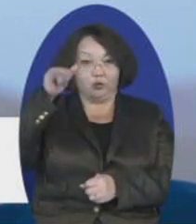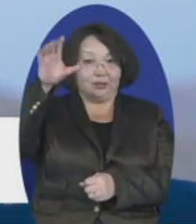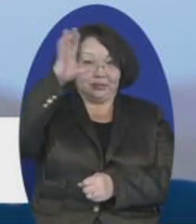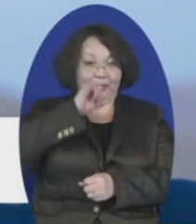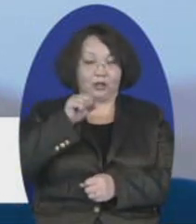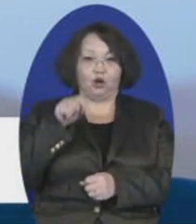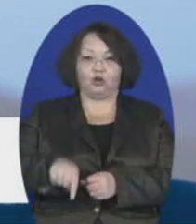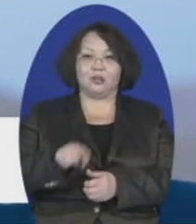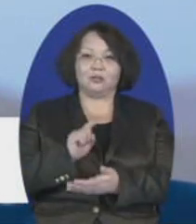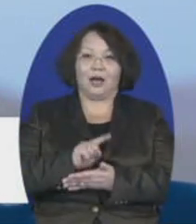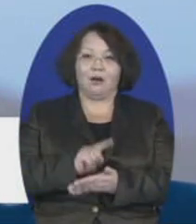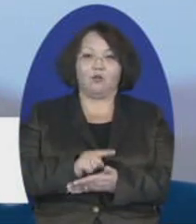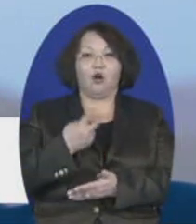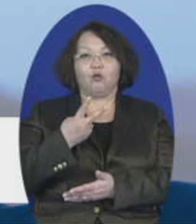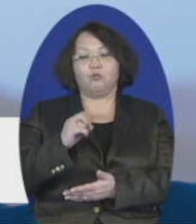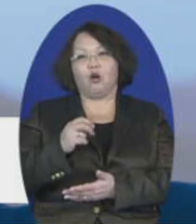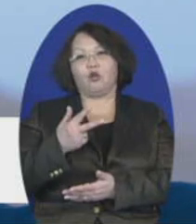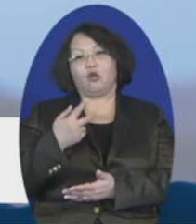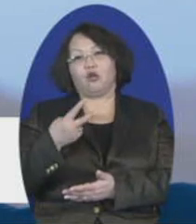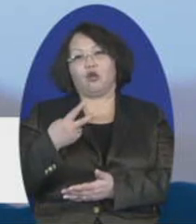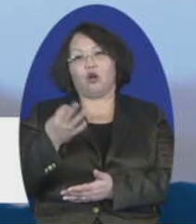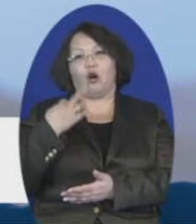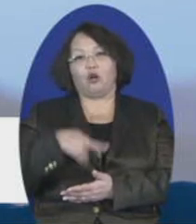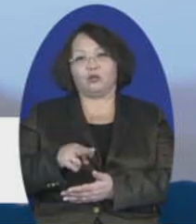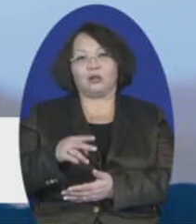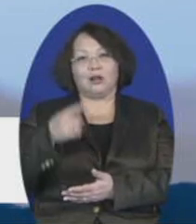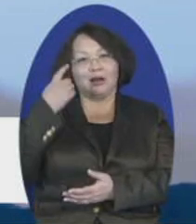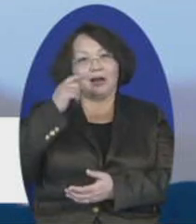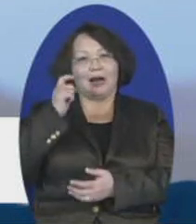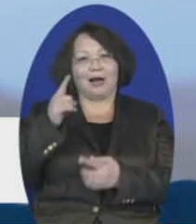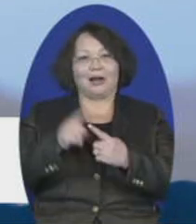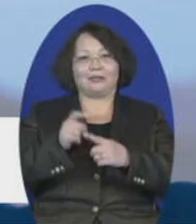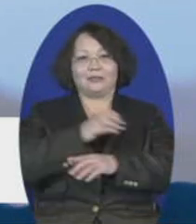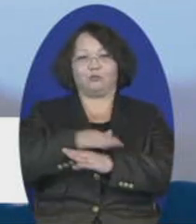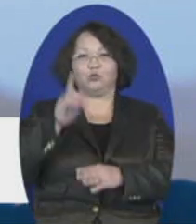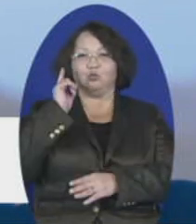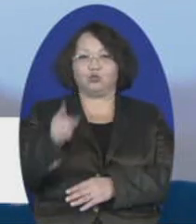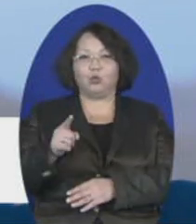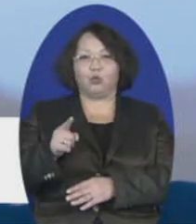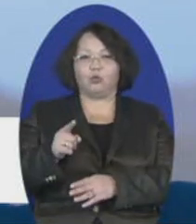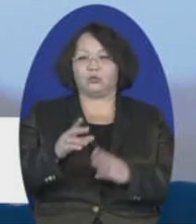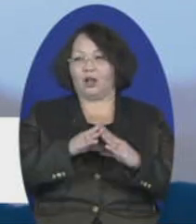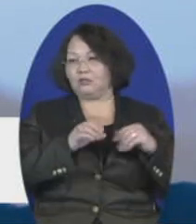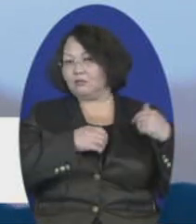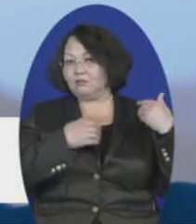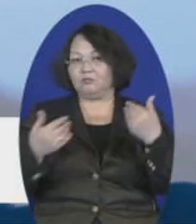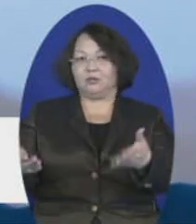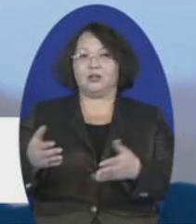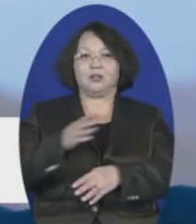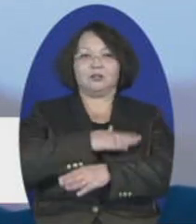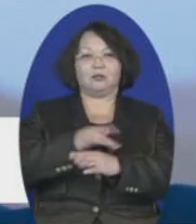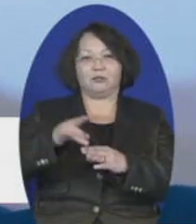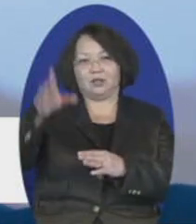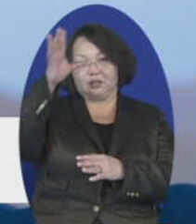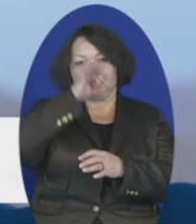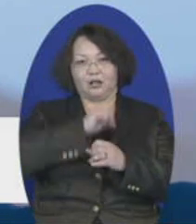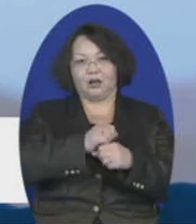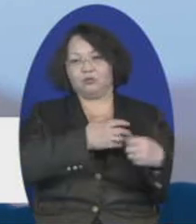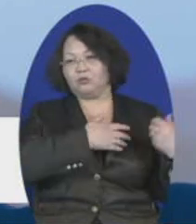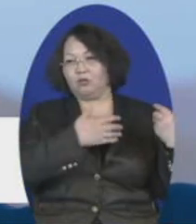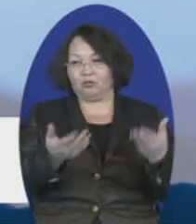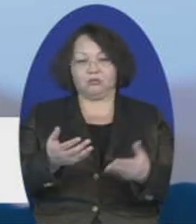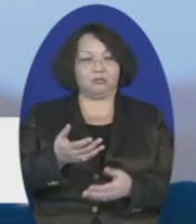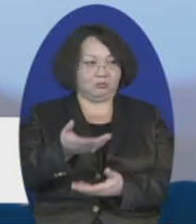жилдээ ямар ч хэсэг одоо хатуулчтай замаар зорчих ёстой шүү. Шорон замаар зорчихгүй байх шүү. Одоо анхны одоо ерөнхий сайдын үүрэг даалгавар бол энэ зам тэрийн сайд дээр өгч байгаа гэж хэлж